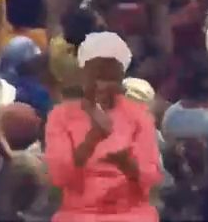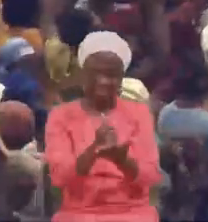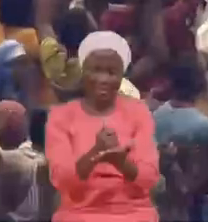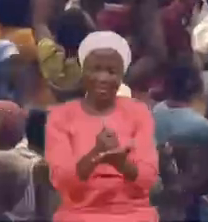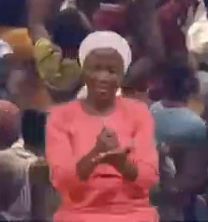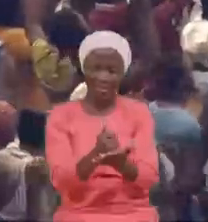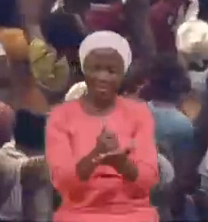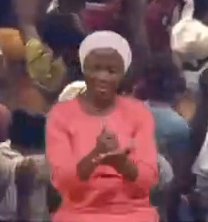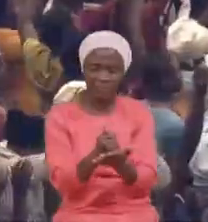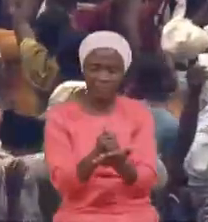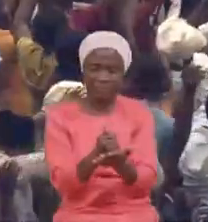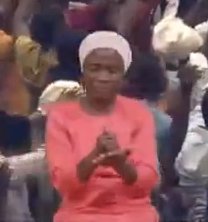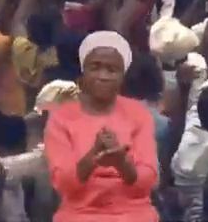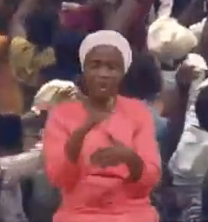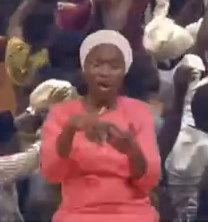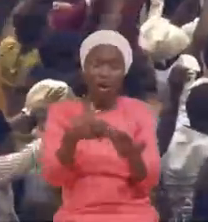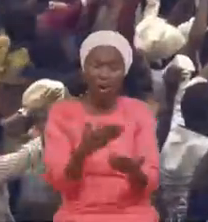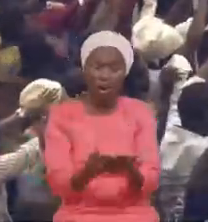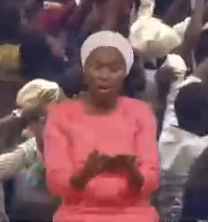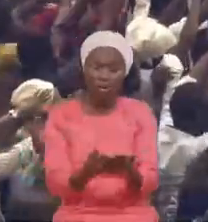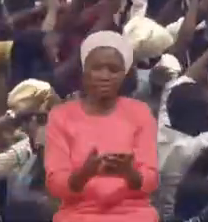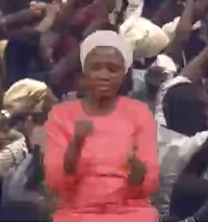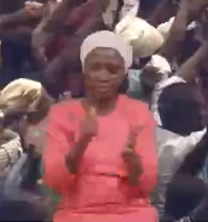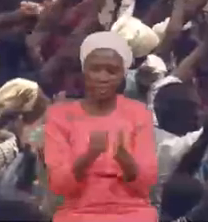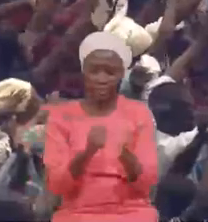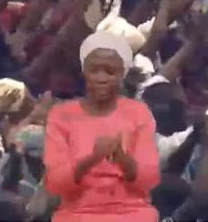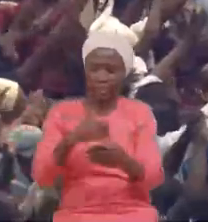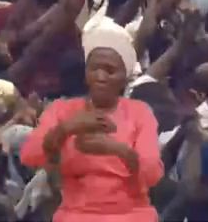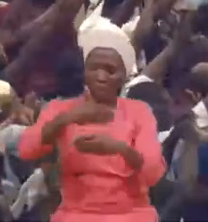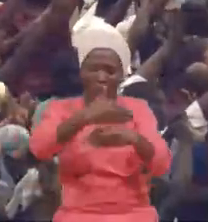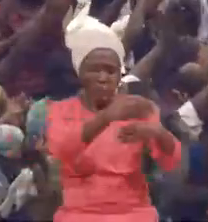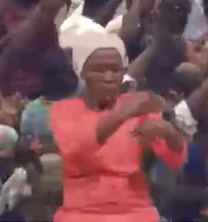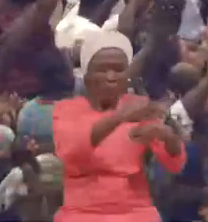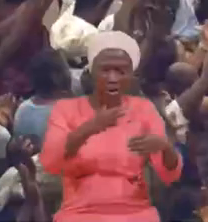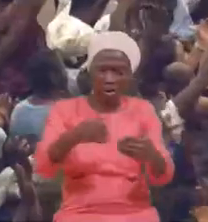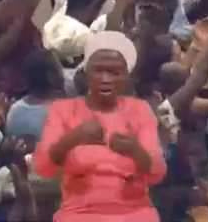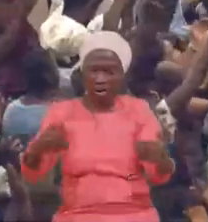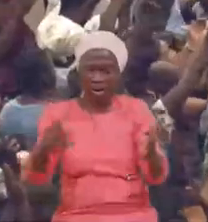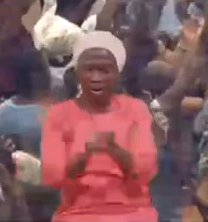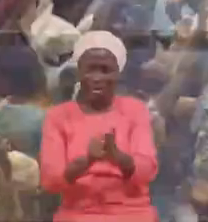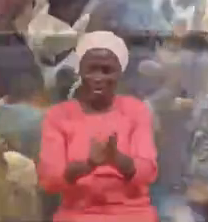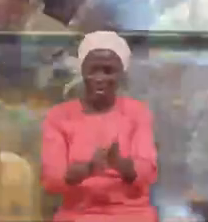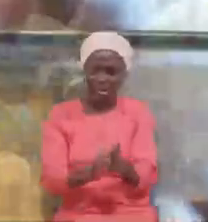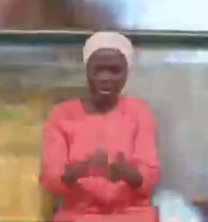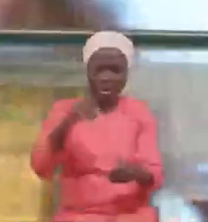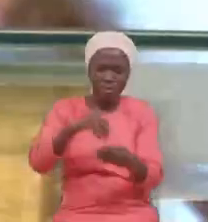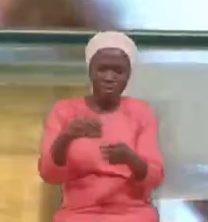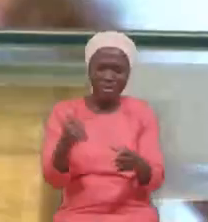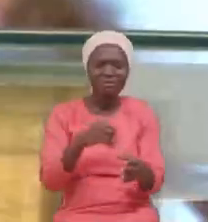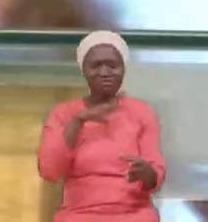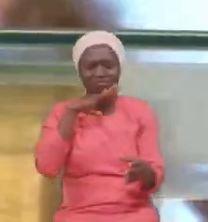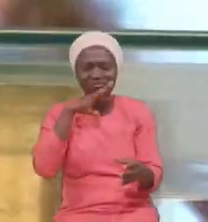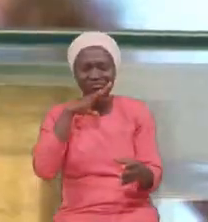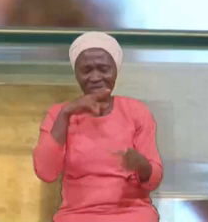dans tous les visages au nom de Jésus. Tout ce mur de démarcation qui